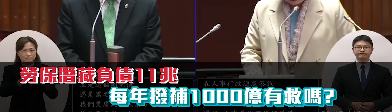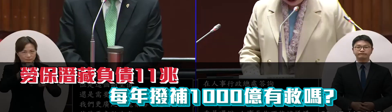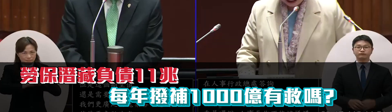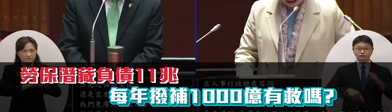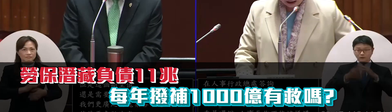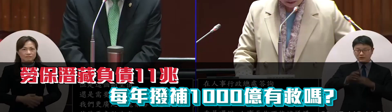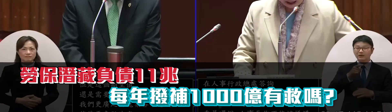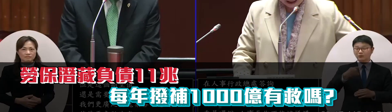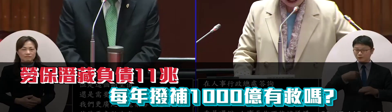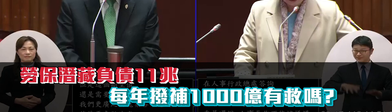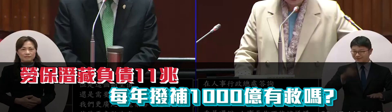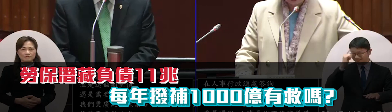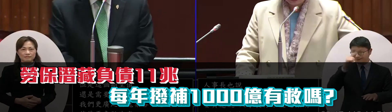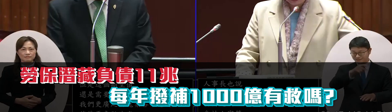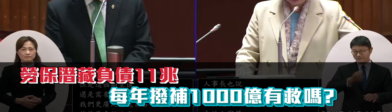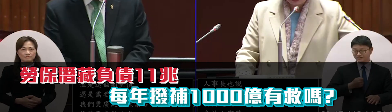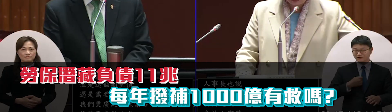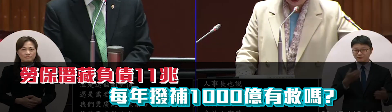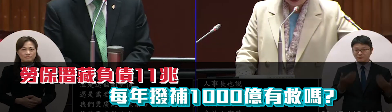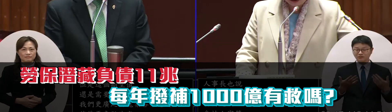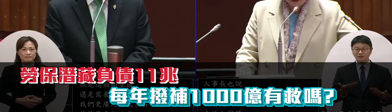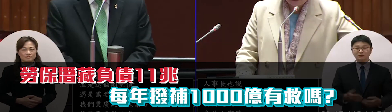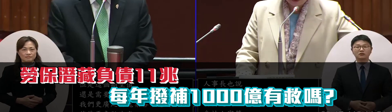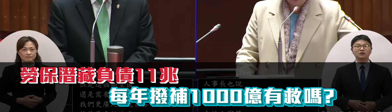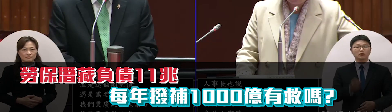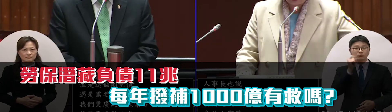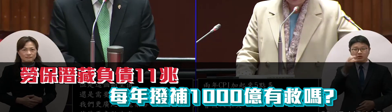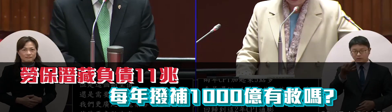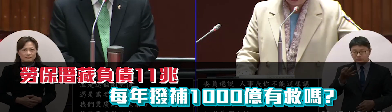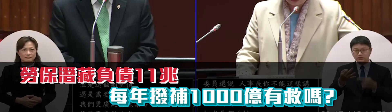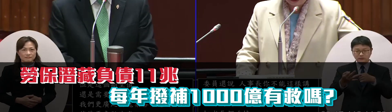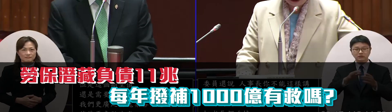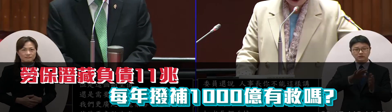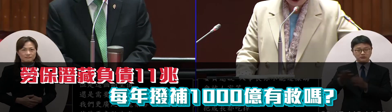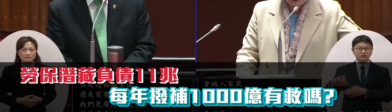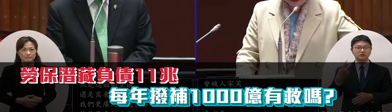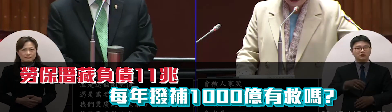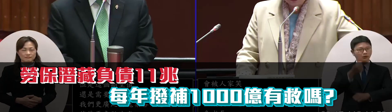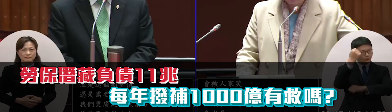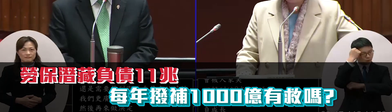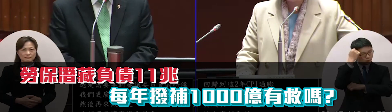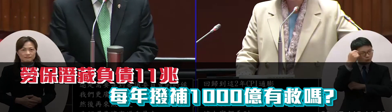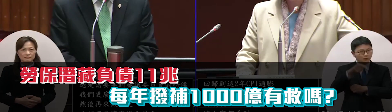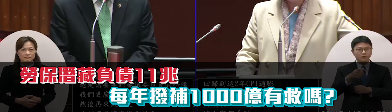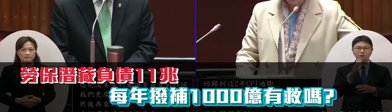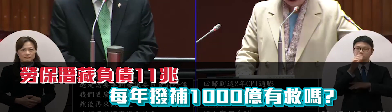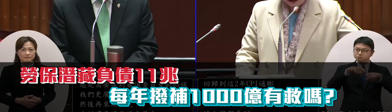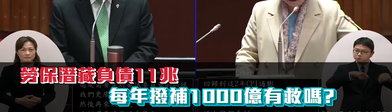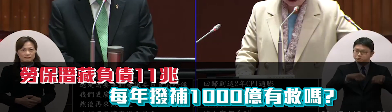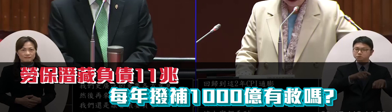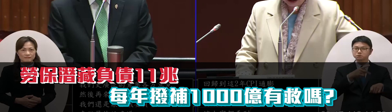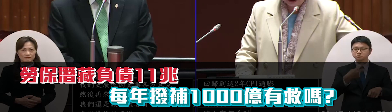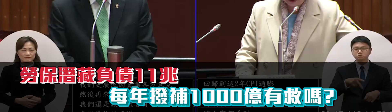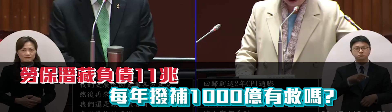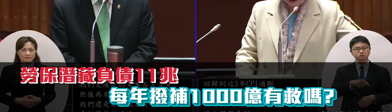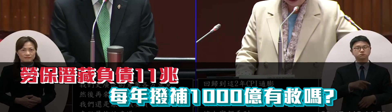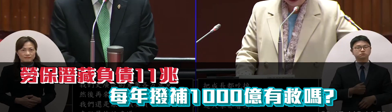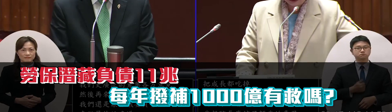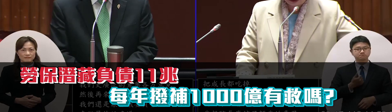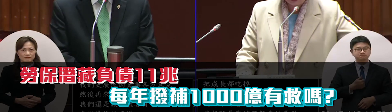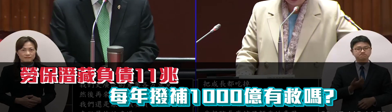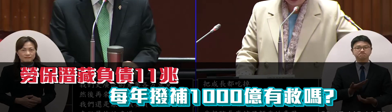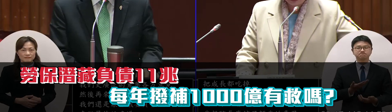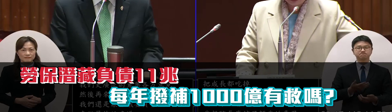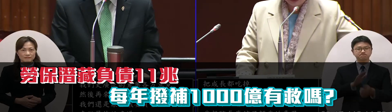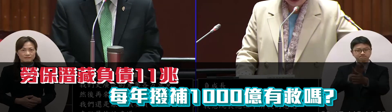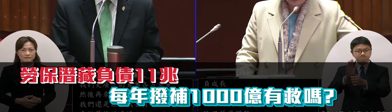长应该了解我的意思哦，我们来看，除了薪资问题，就是我们的住房政策哦，还有住房相关的这样的一个是否能够